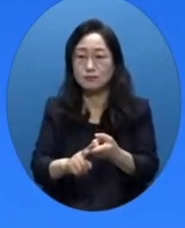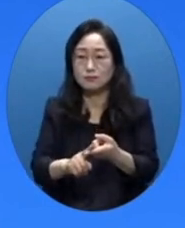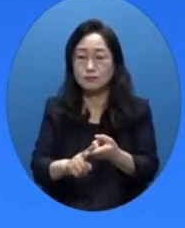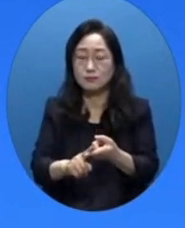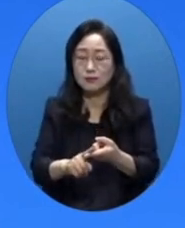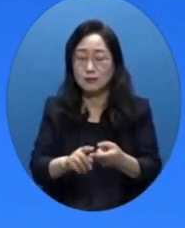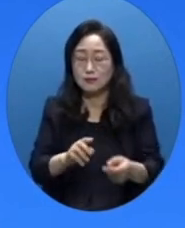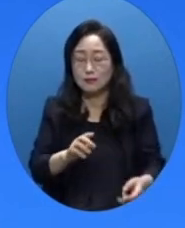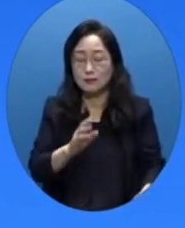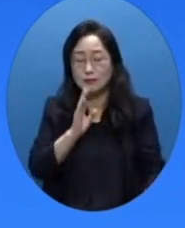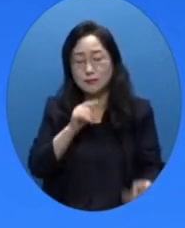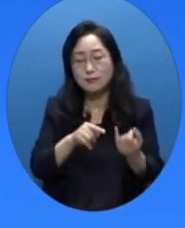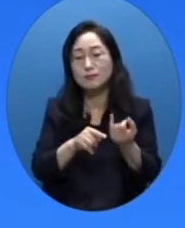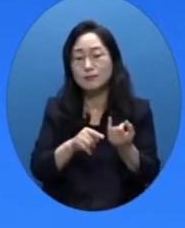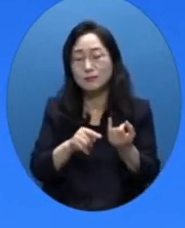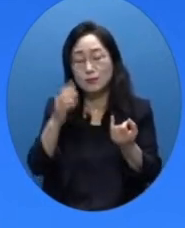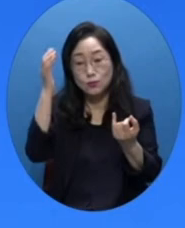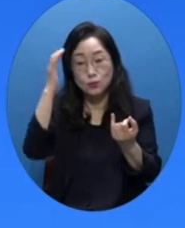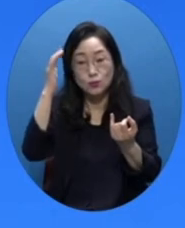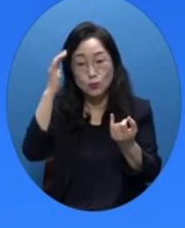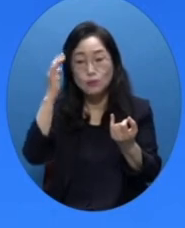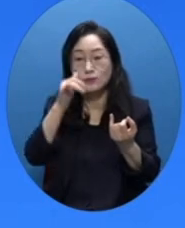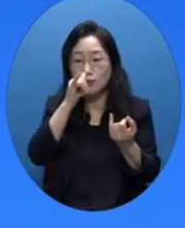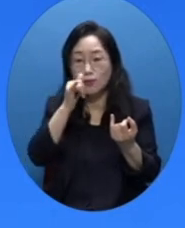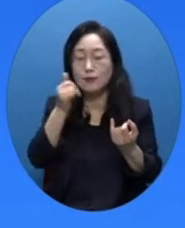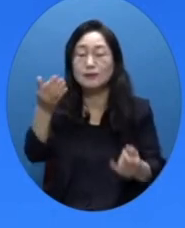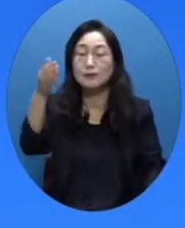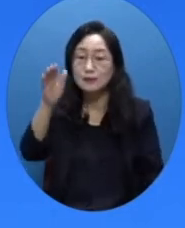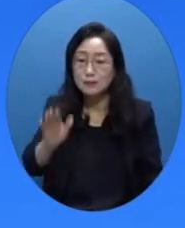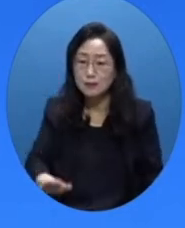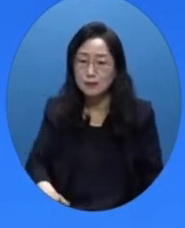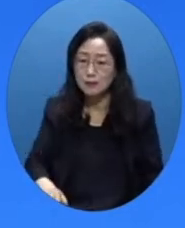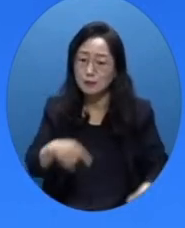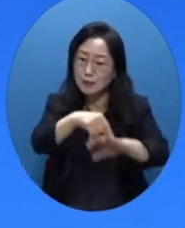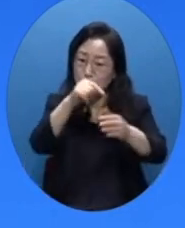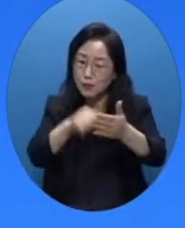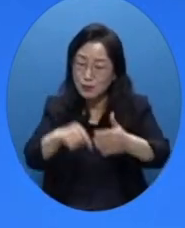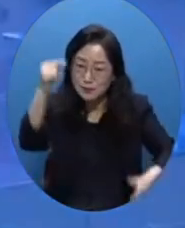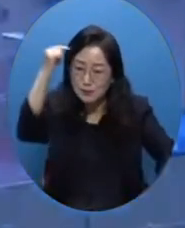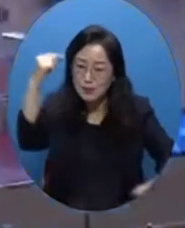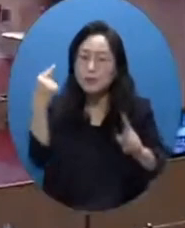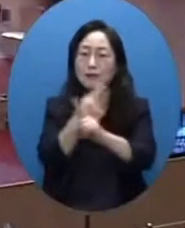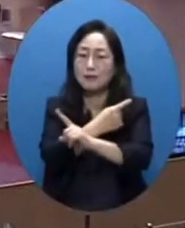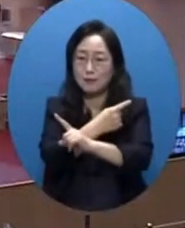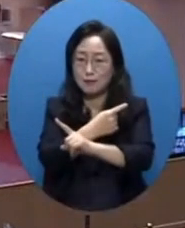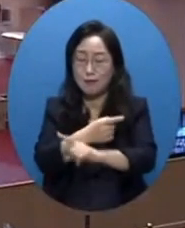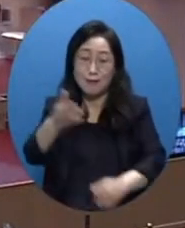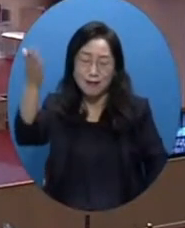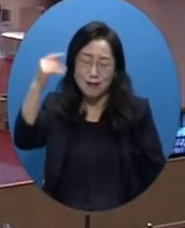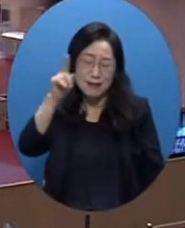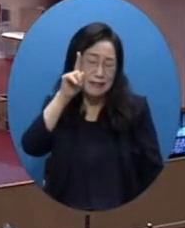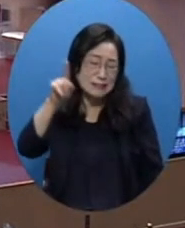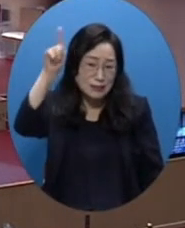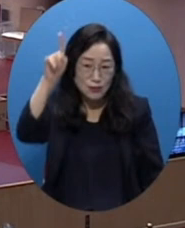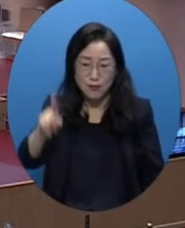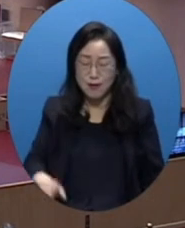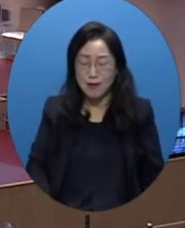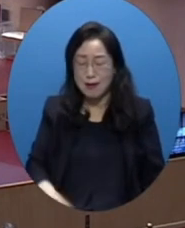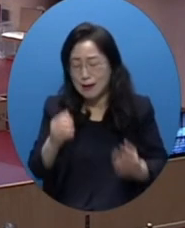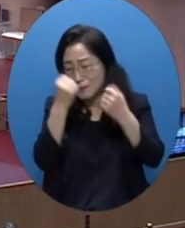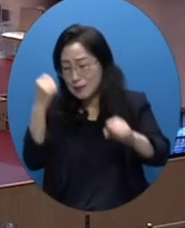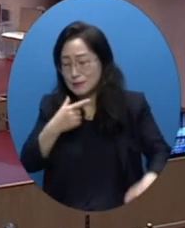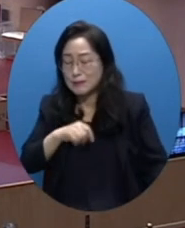그에게 고통을 주었지만은 그의 생각과 가치관이 달라졌습니다. 옛날엔 지옥 같고 벗어나고 싶은